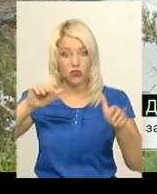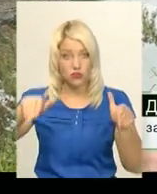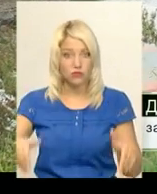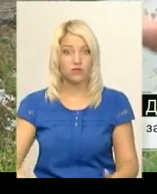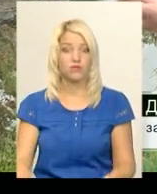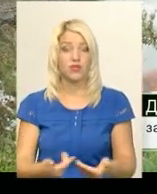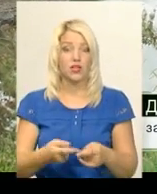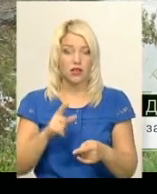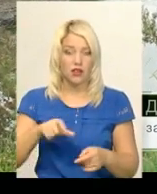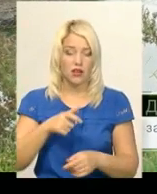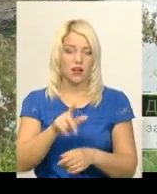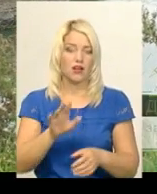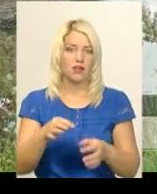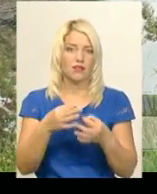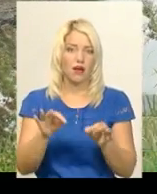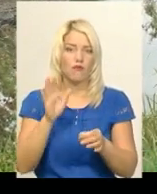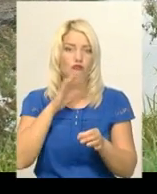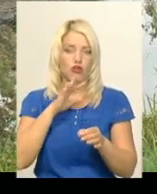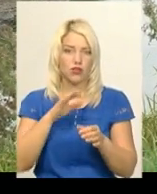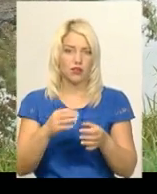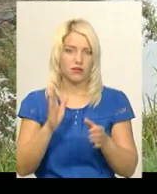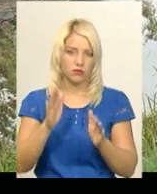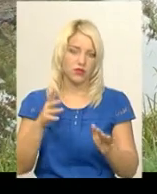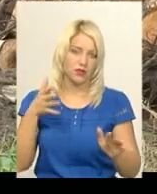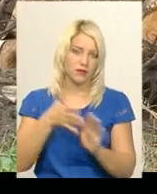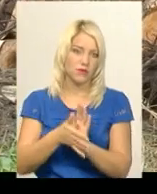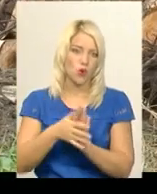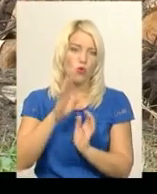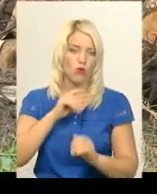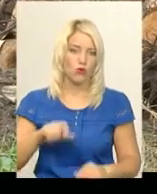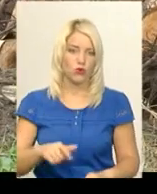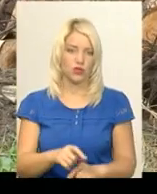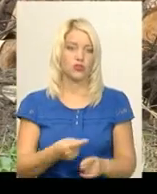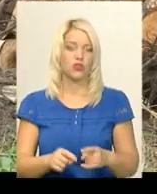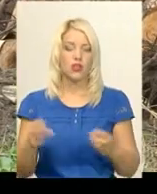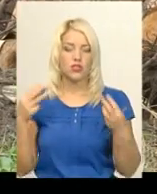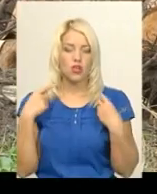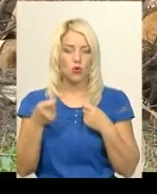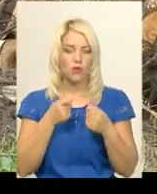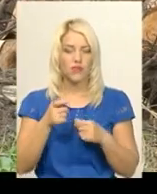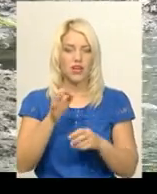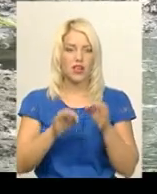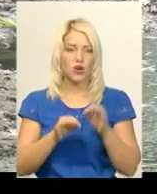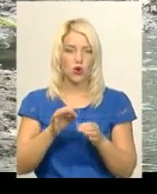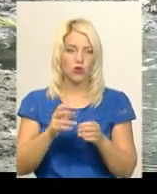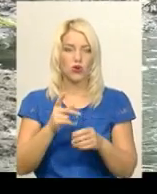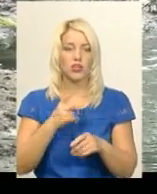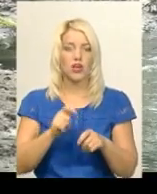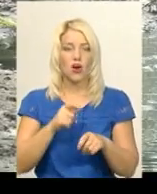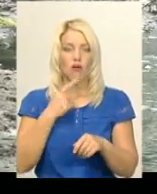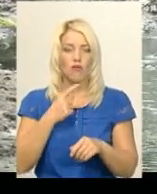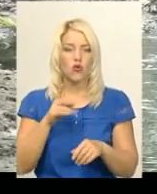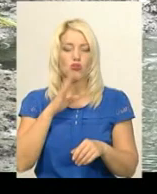то ну дамо волю воді і річці, що воно. Начальник управління екології та контролю за благоустроєм міста каже,